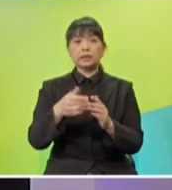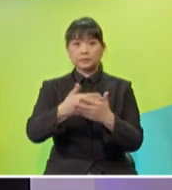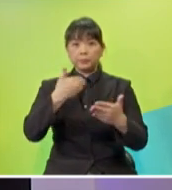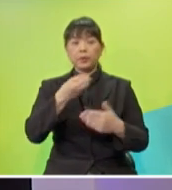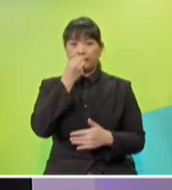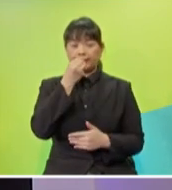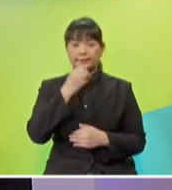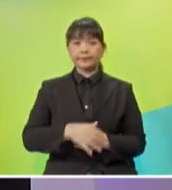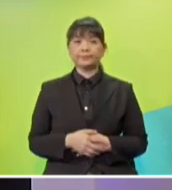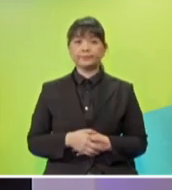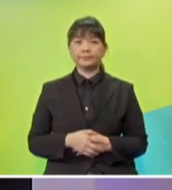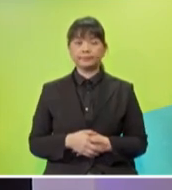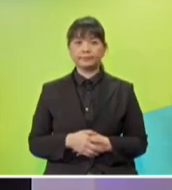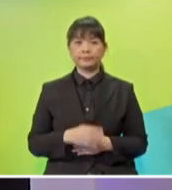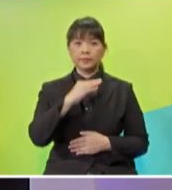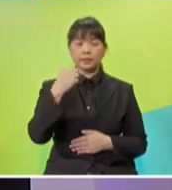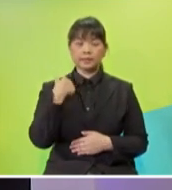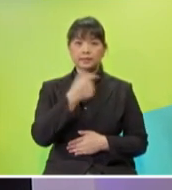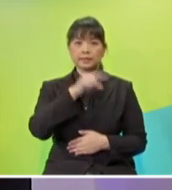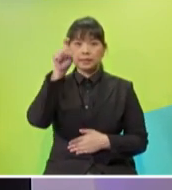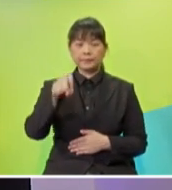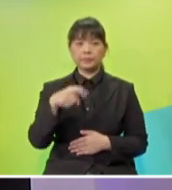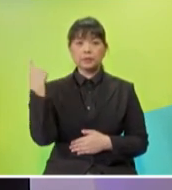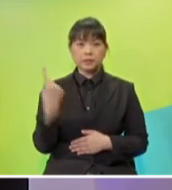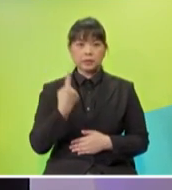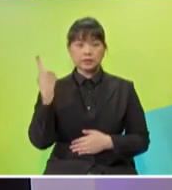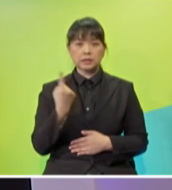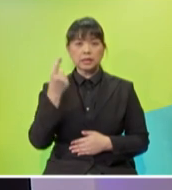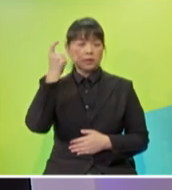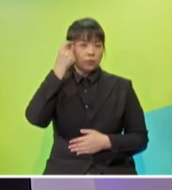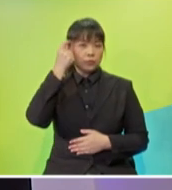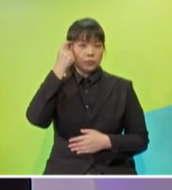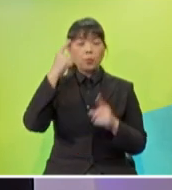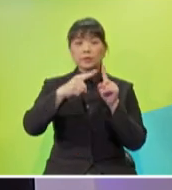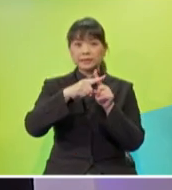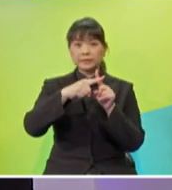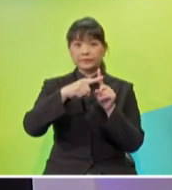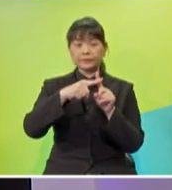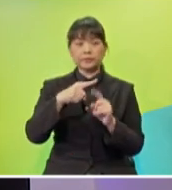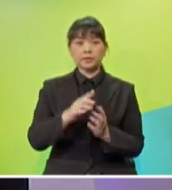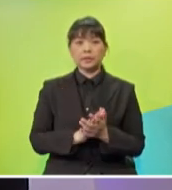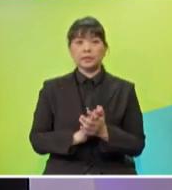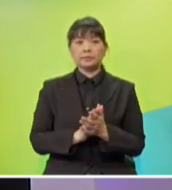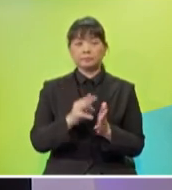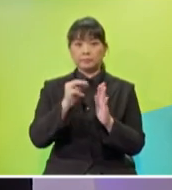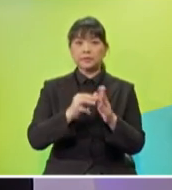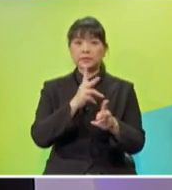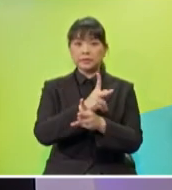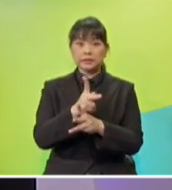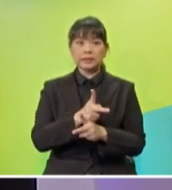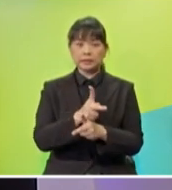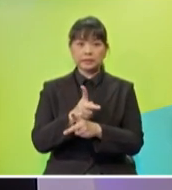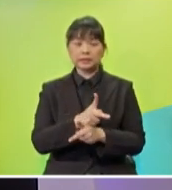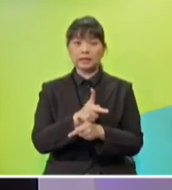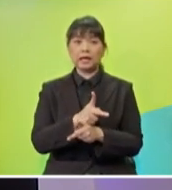dan kita juga perlu persentiasa berpikiran positif menjaga akhlak